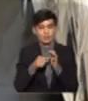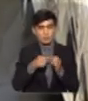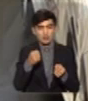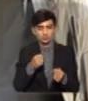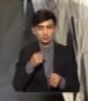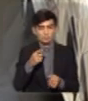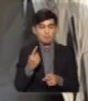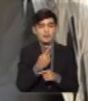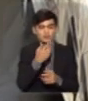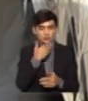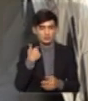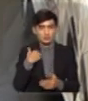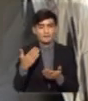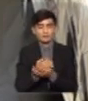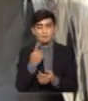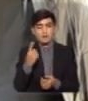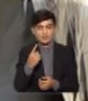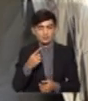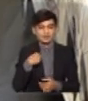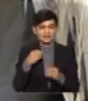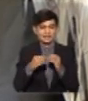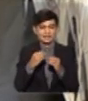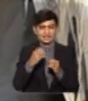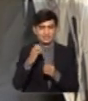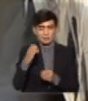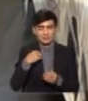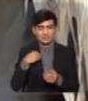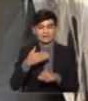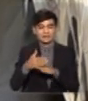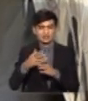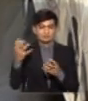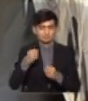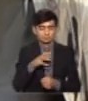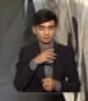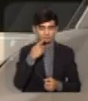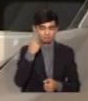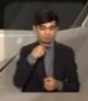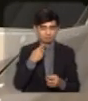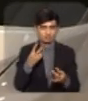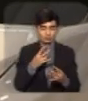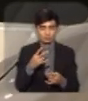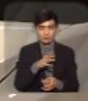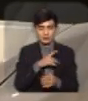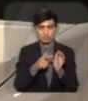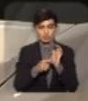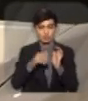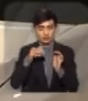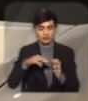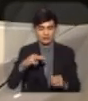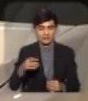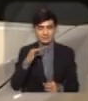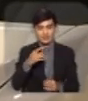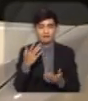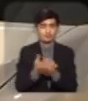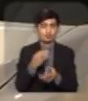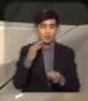и первая, которую я выиграл. Брал кредит 10 сентября на личные нужды 700 тысяч тенге. Алтай Маштаков на выигрыш не